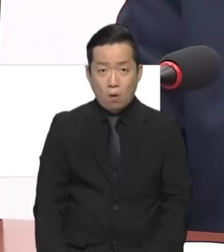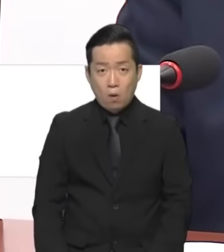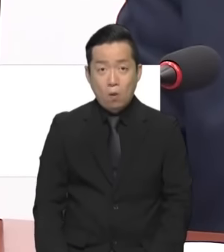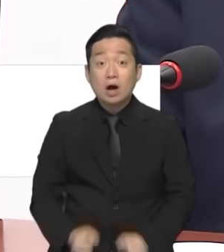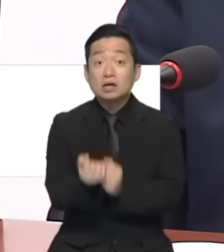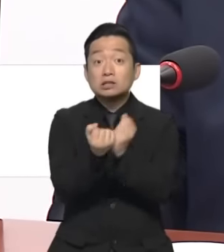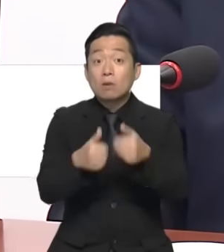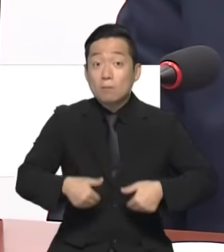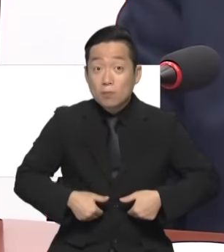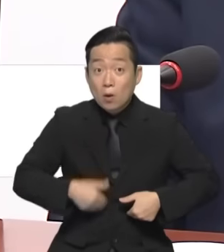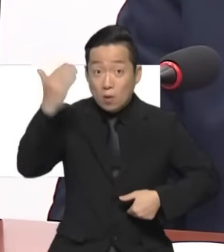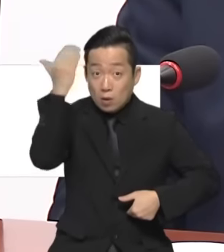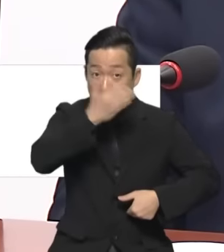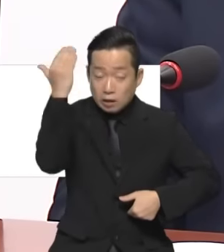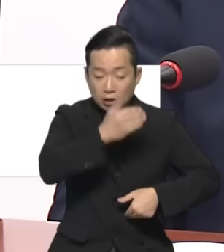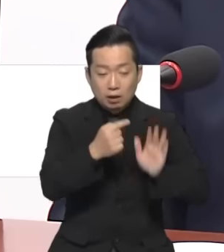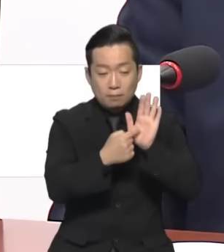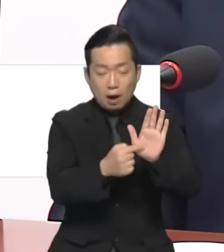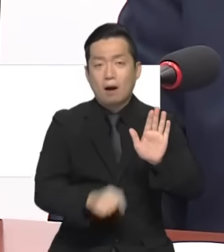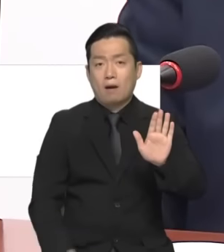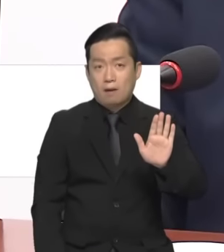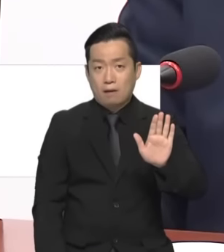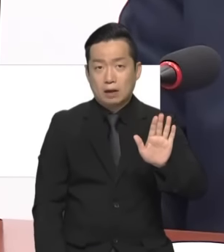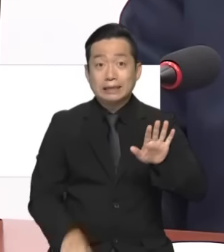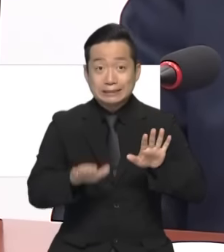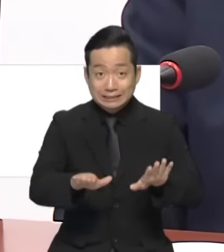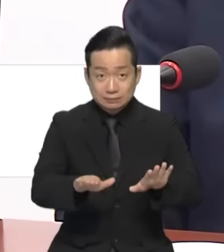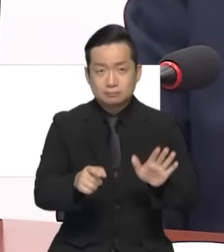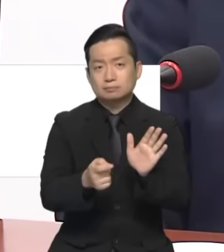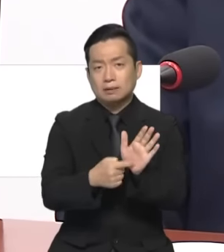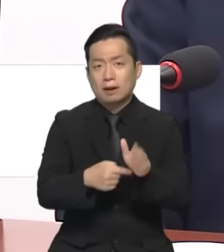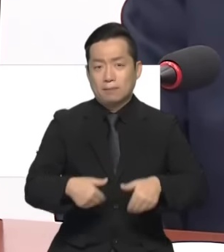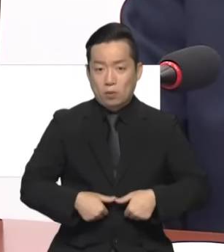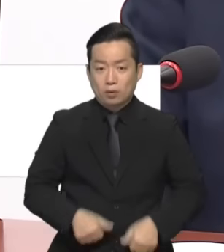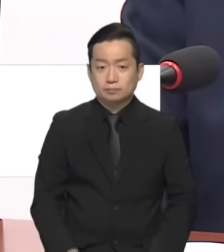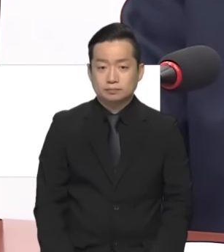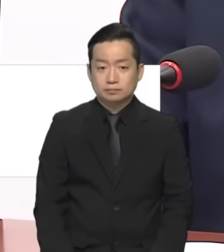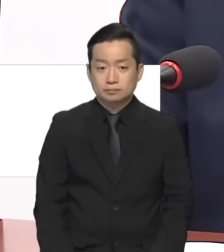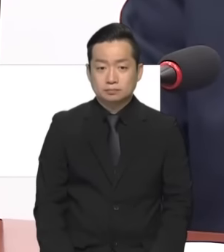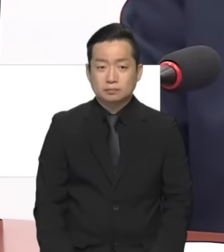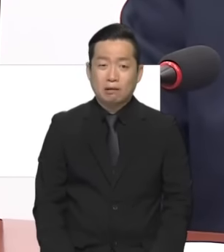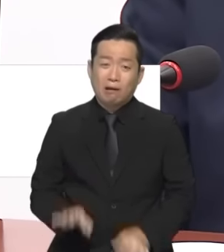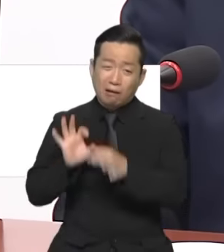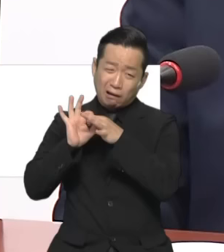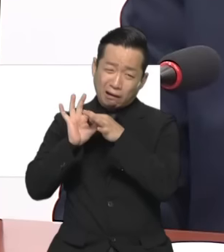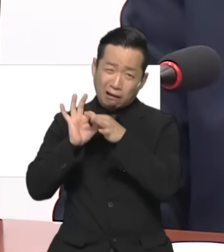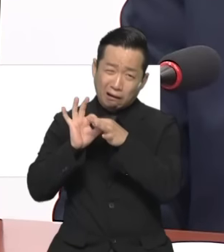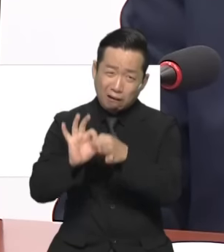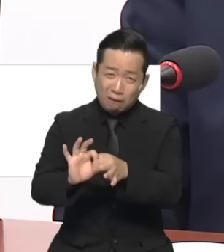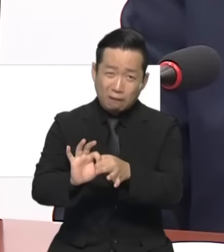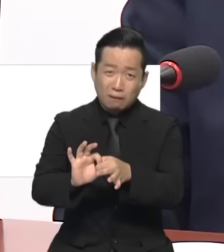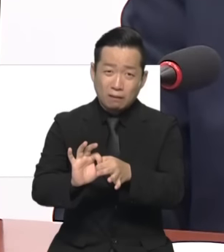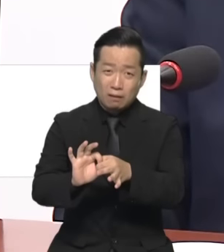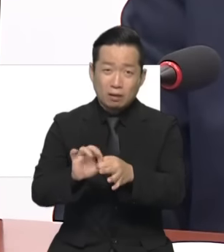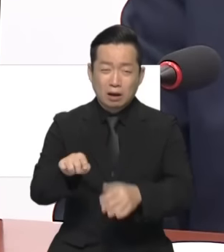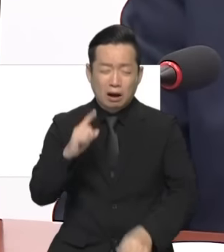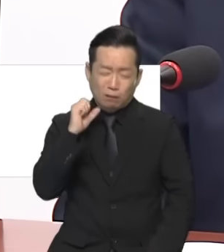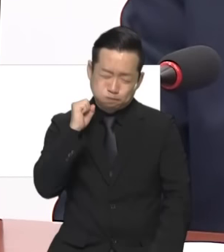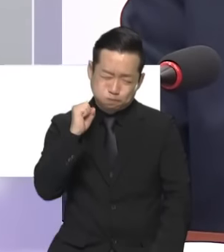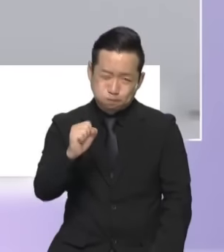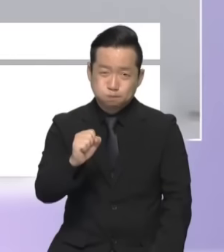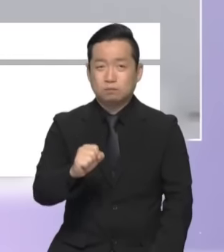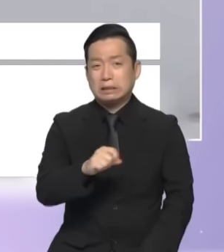명명백백하게 해명하고 넘어가는 것이 지금 단계에 필요합니다. 언제까지 이 사태를 이렇게 끌고 가서